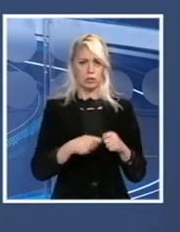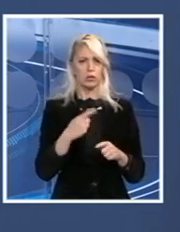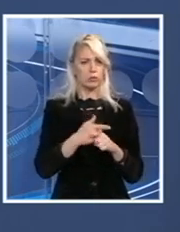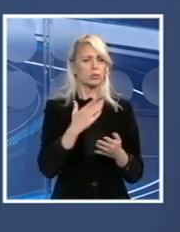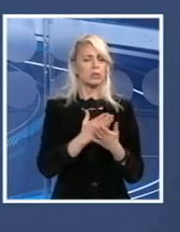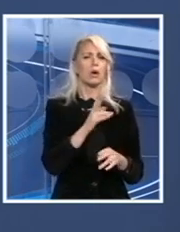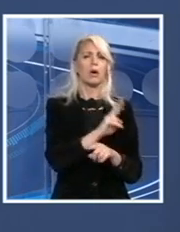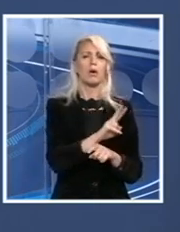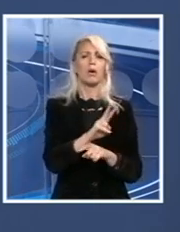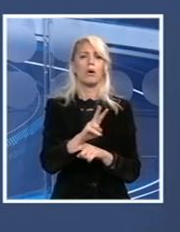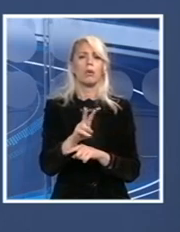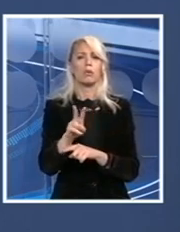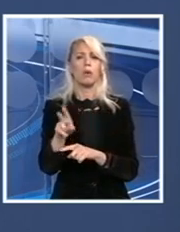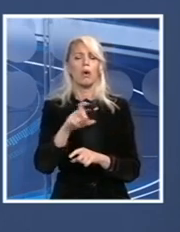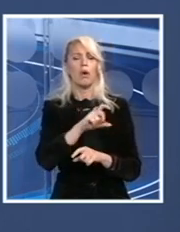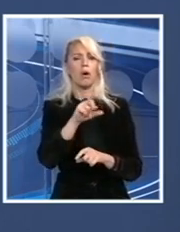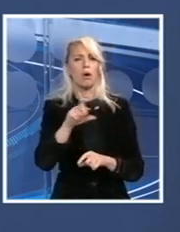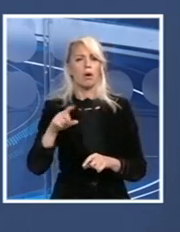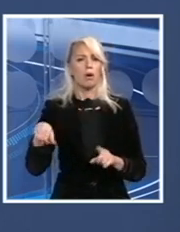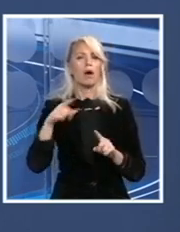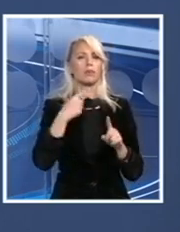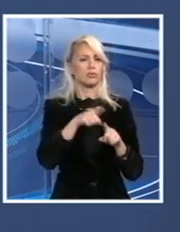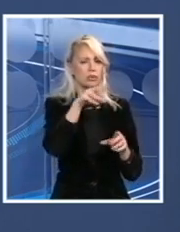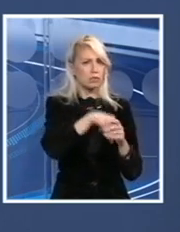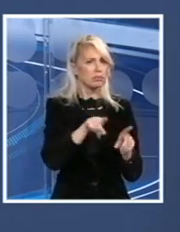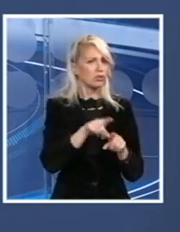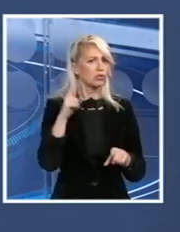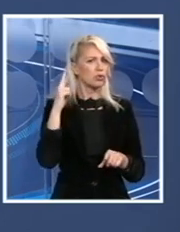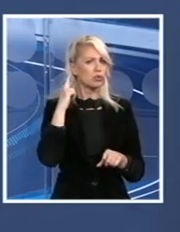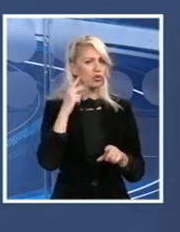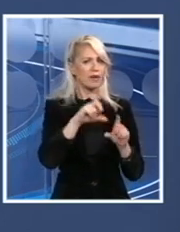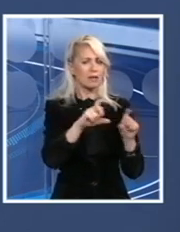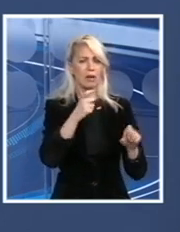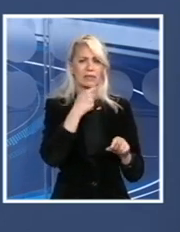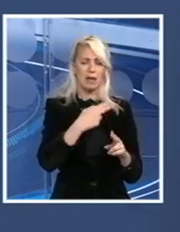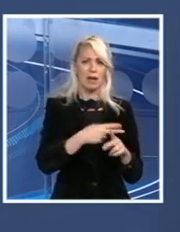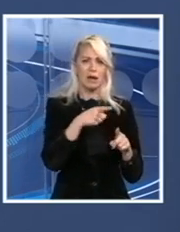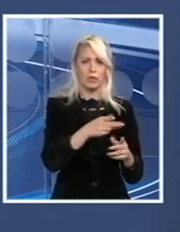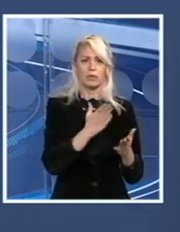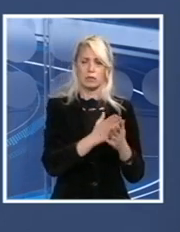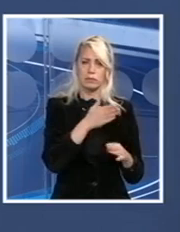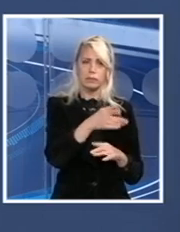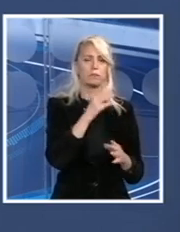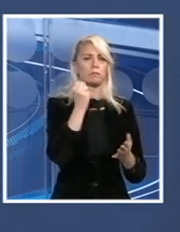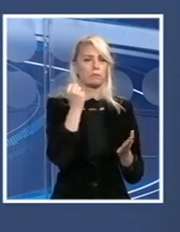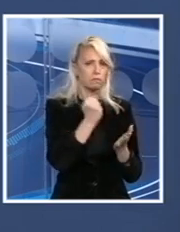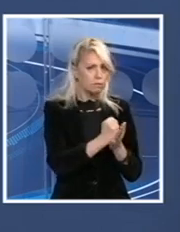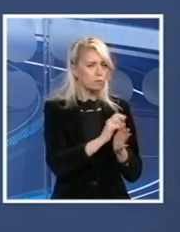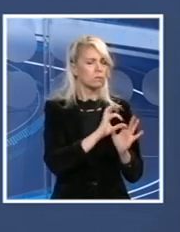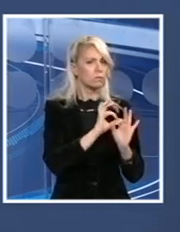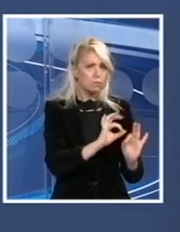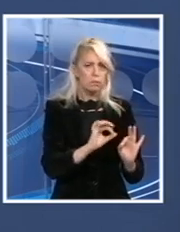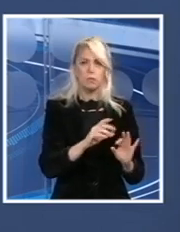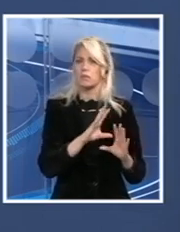mera protiv koronavirusa u gerontološkom centru u Kruševcu, gde je utvrđeno da su bile